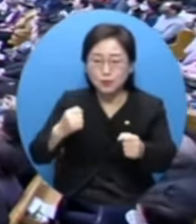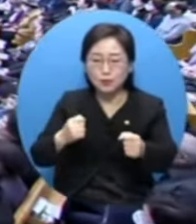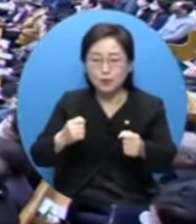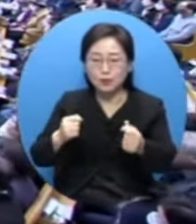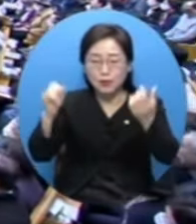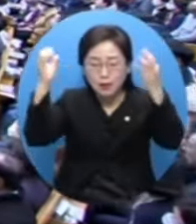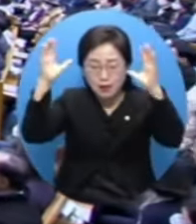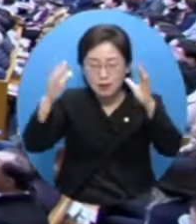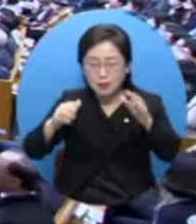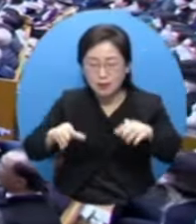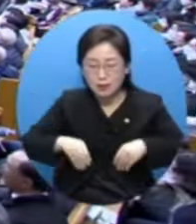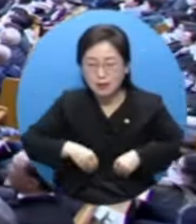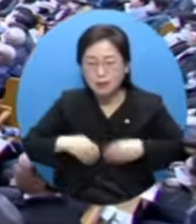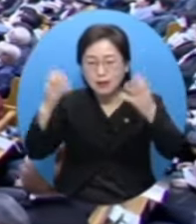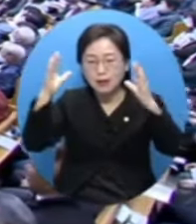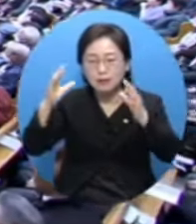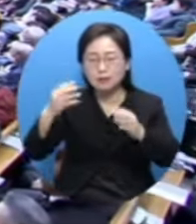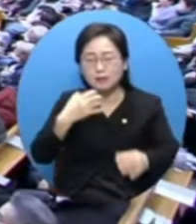어린이들을 걱정했습니다.